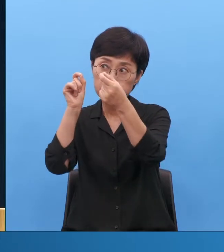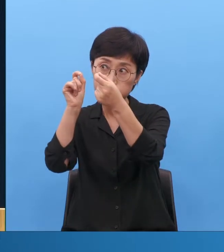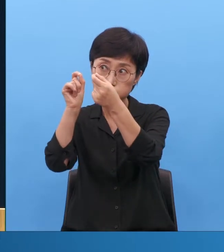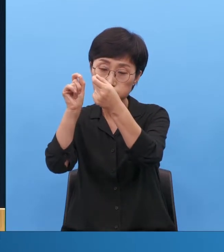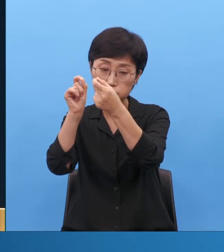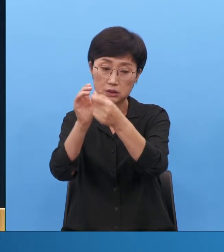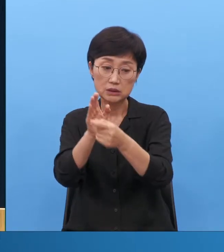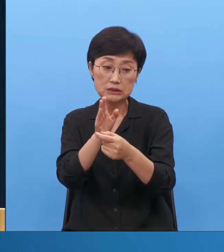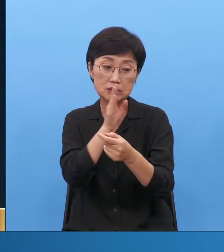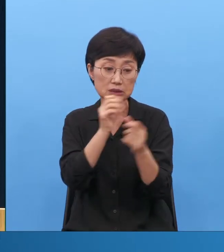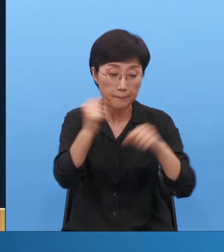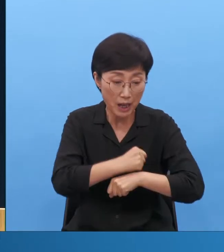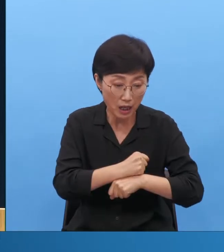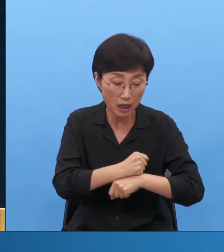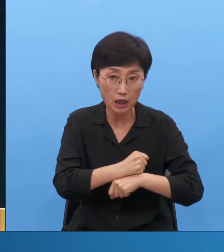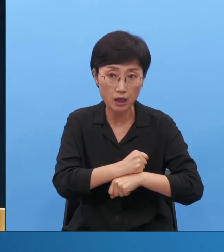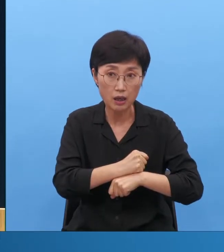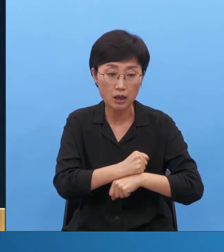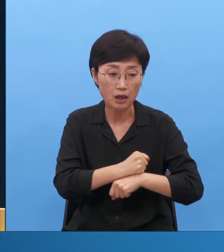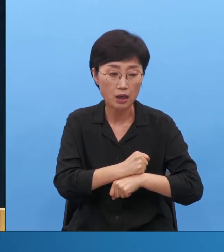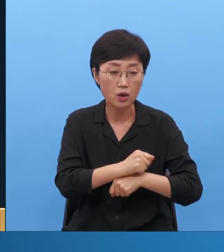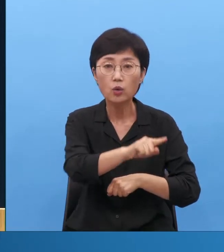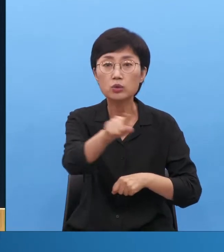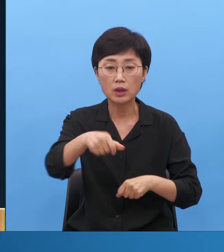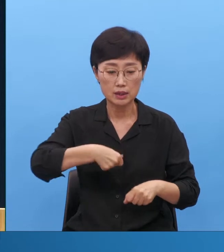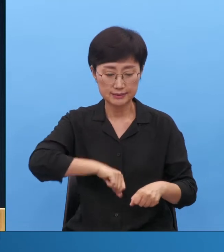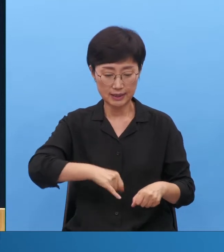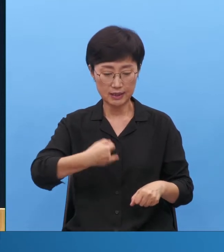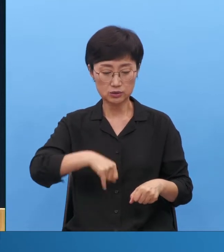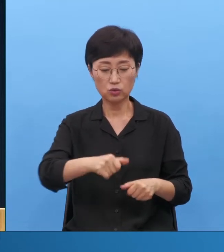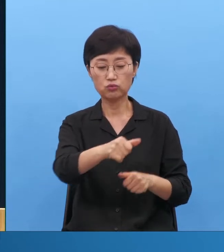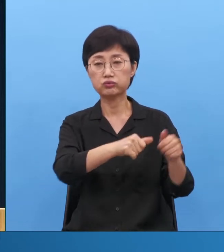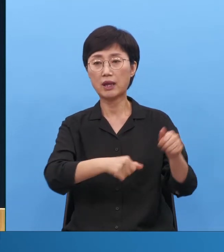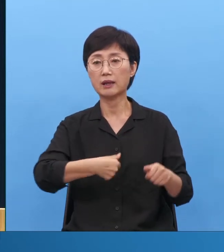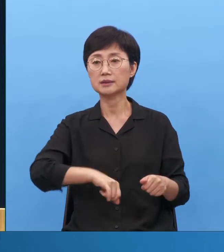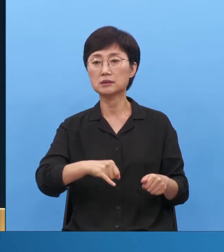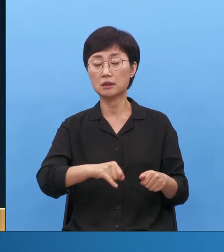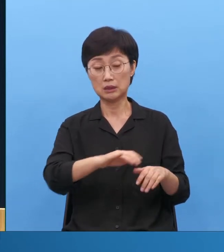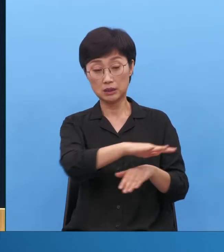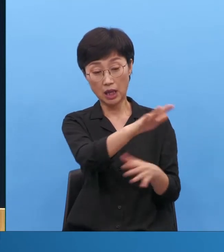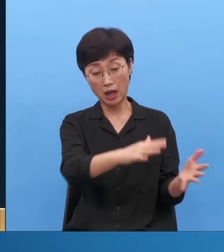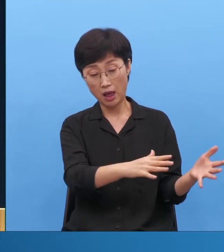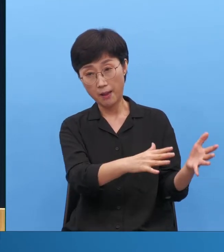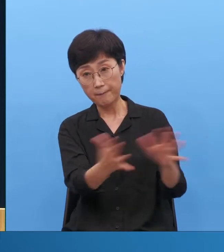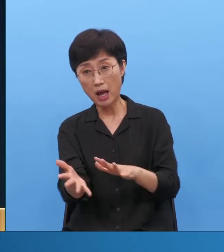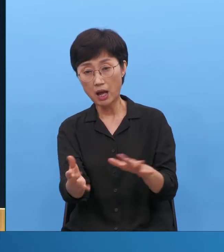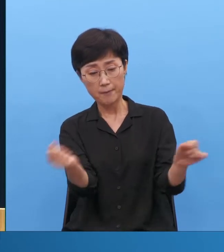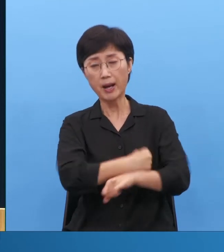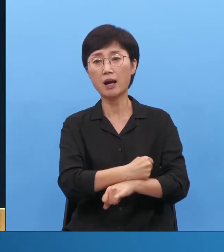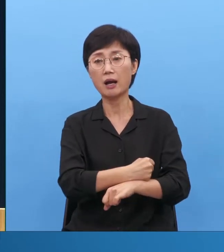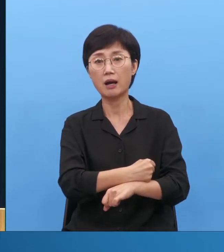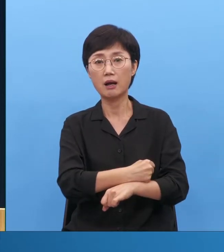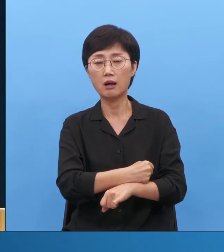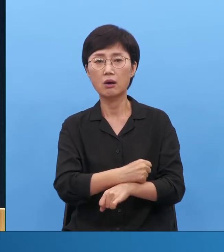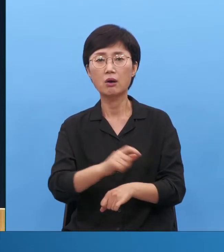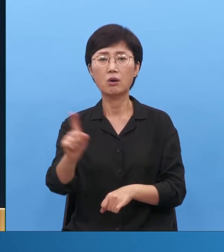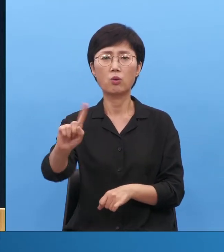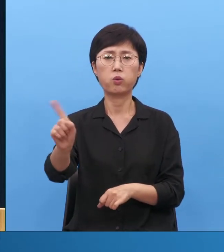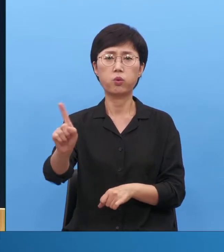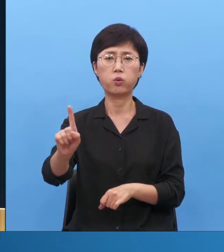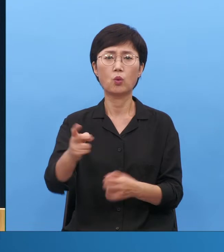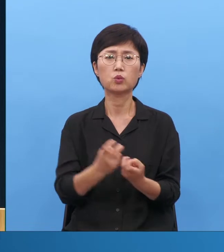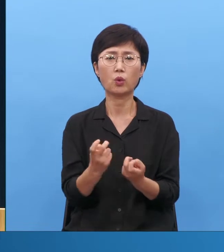후대들이 전부 멸망받는 일이 벌어집니다. That actually happened in history. We see that a time comes to them when their entire posterity faces